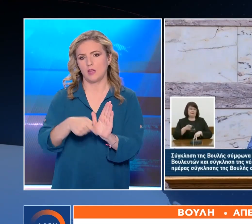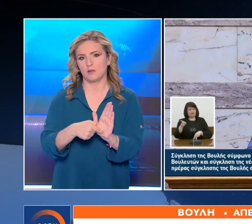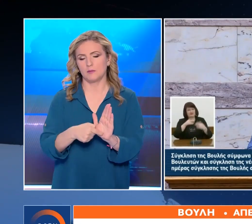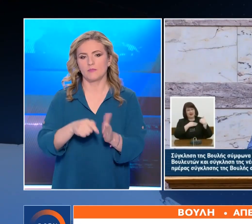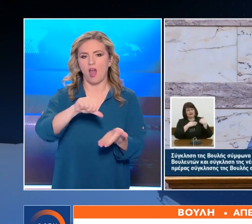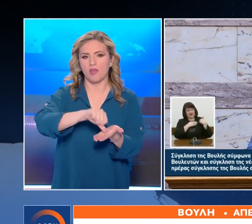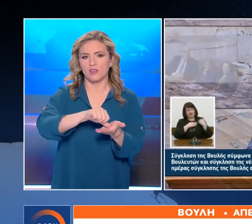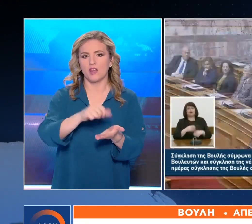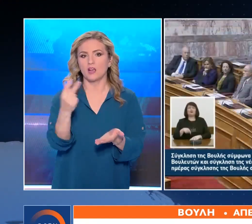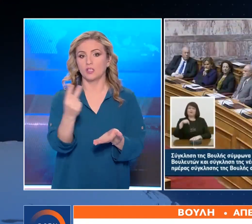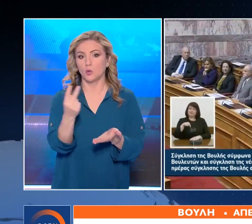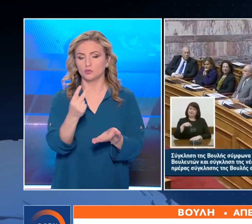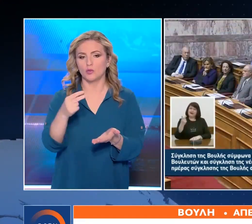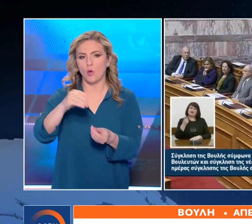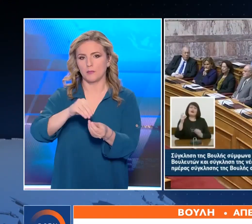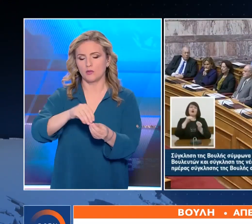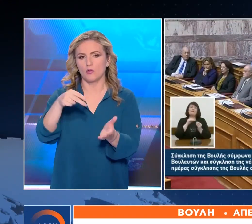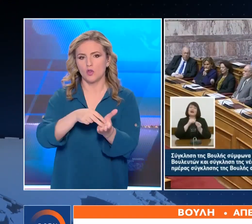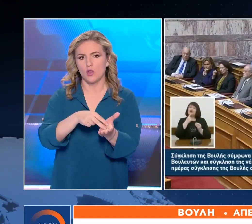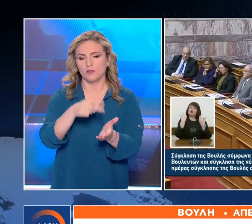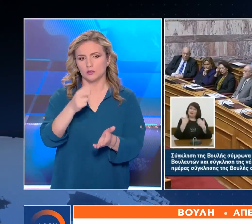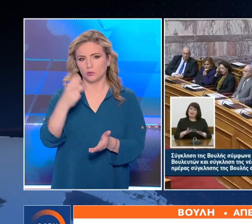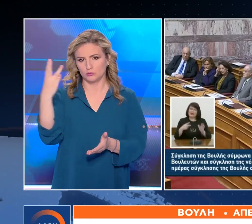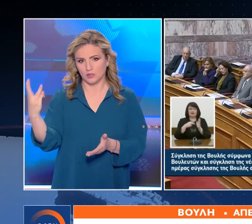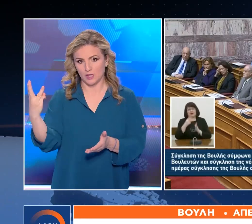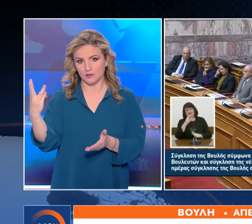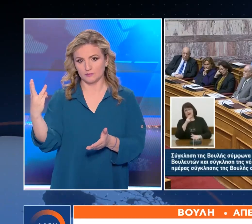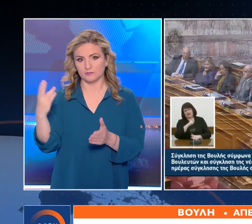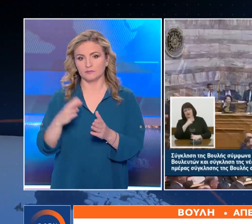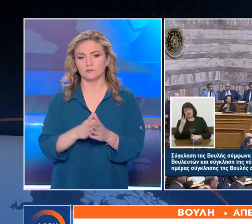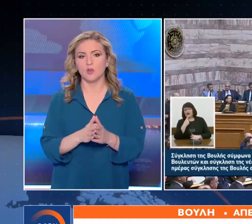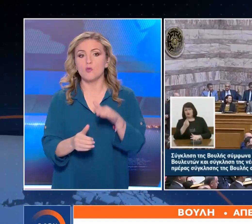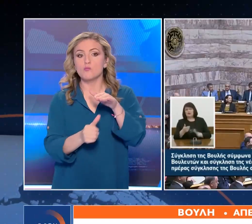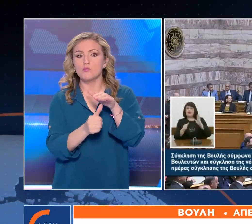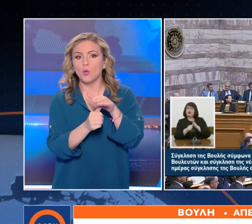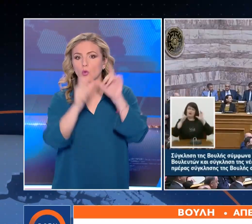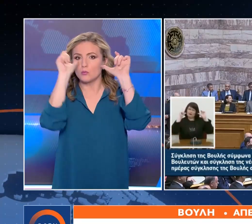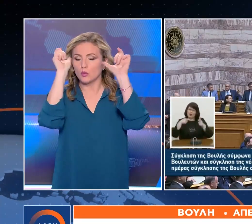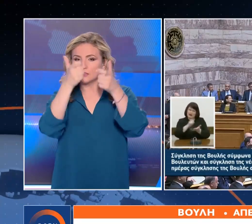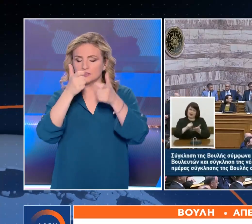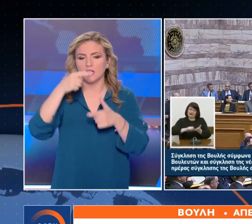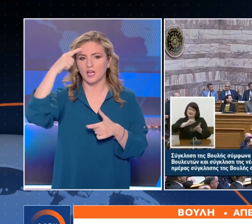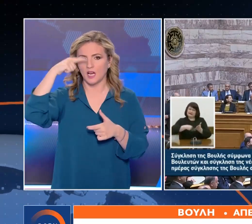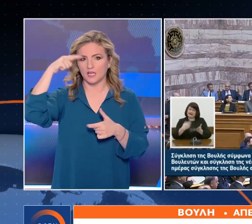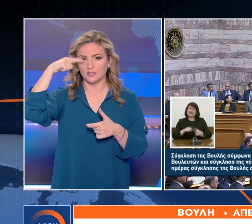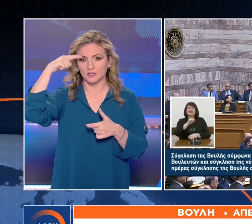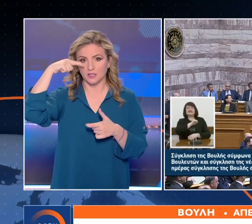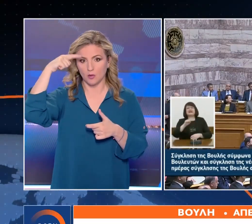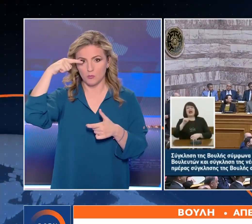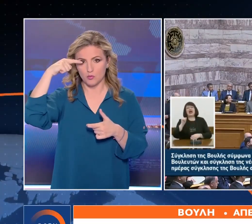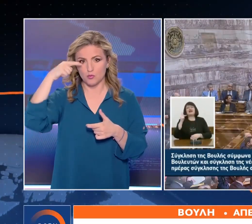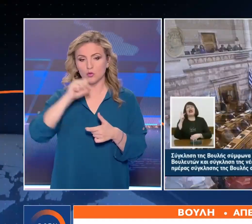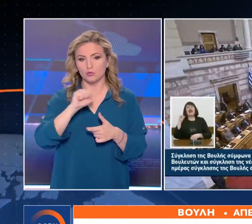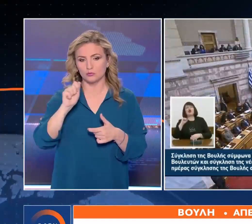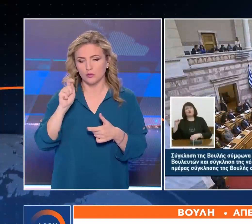Αθήνα, 22 Απριλίου 2023, η Πρόεδρος της Δημοκρατίας Κατερίνα Σακελαροπούλου,